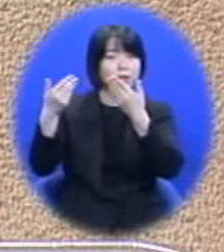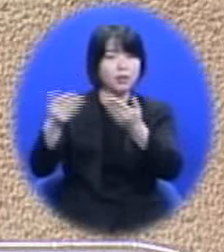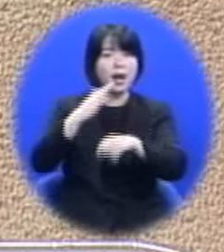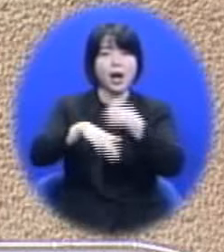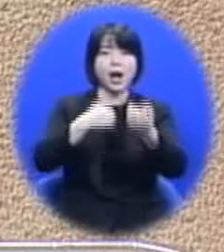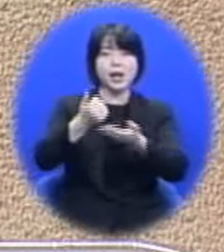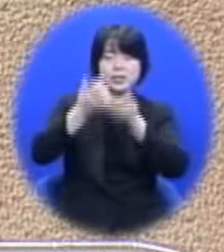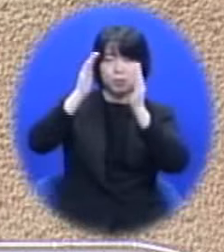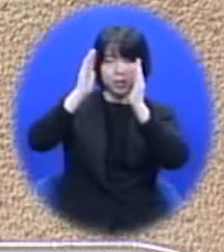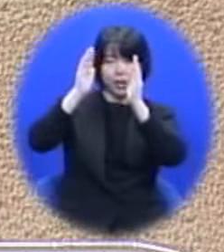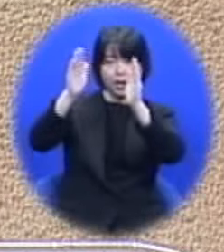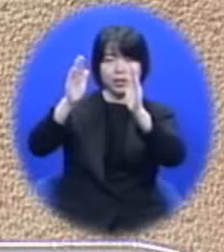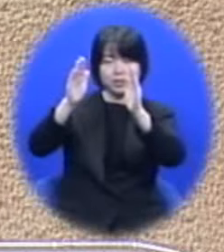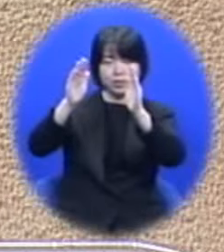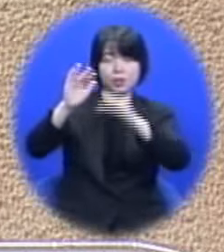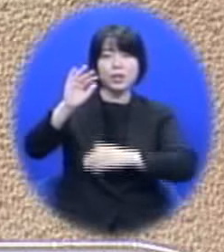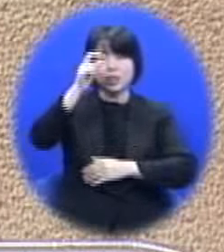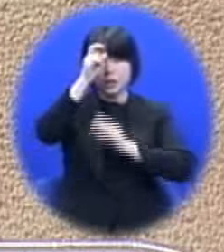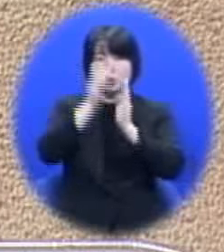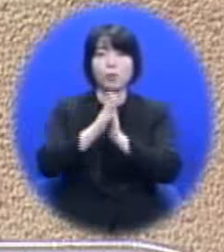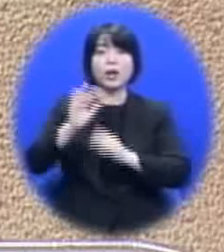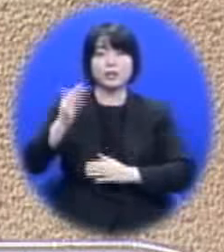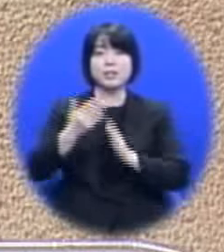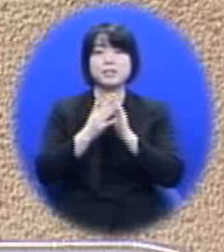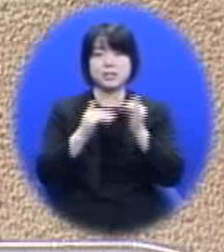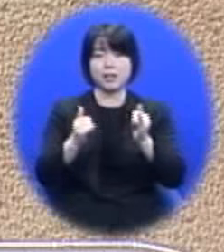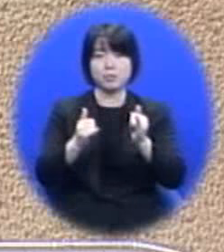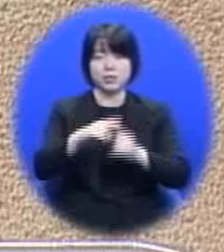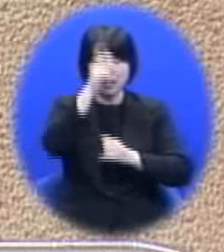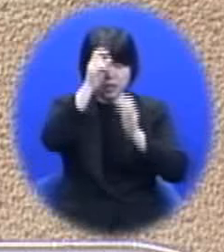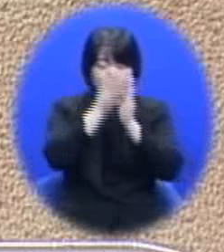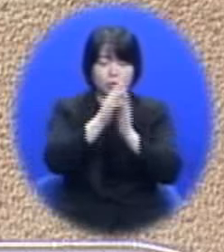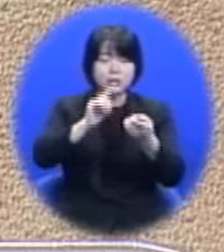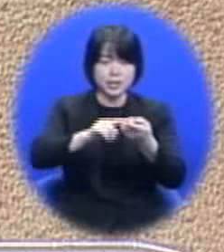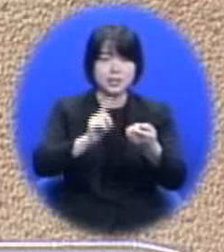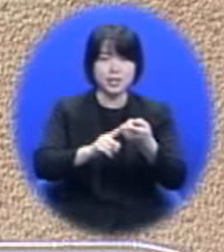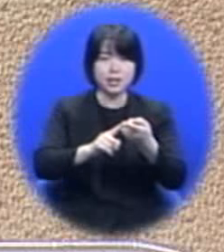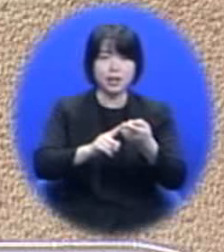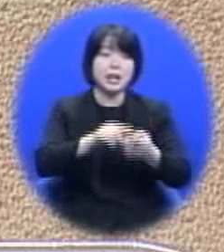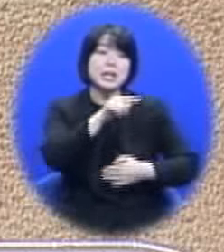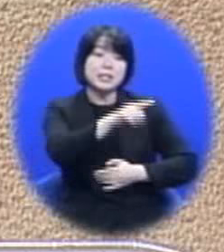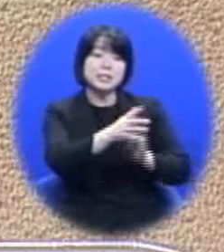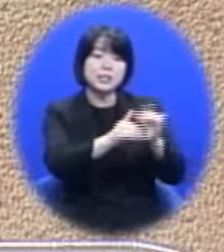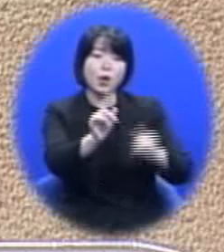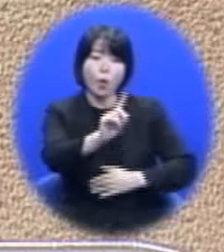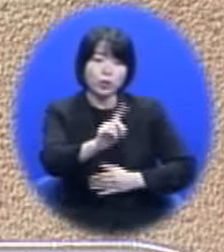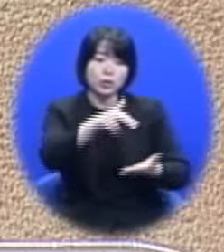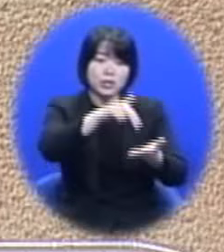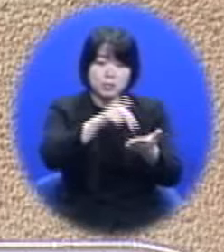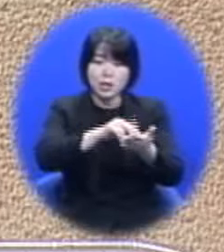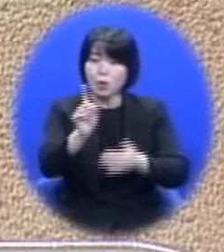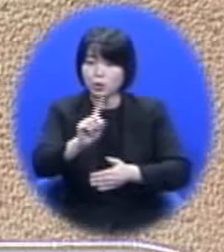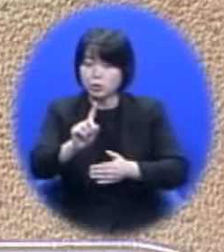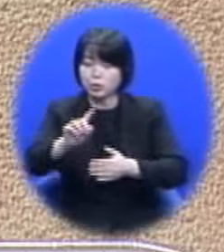향하여 기도하는 기도가 된 사람에게는 기도 그 자체가 그 사람이 어떤 처지와 어려운 문제 속에